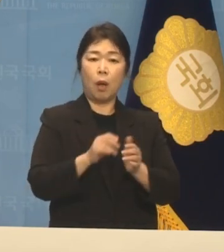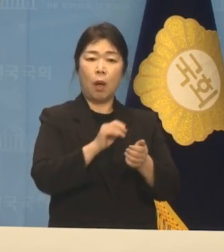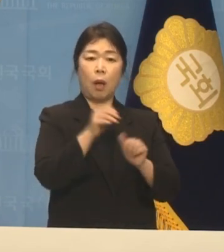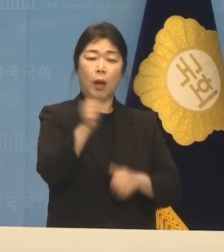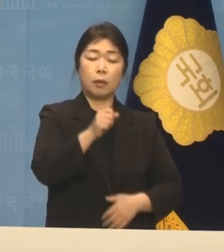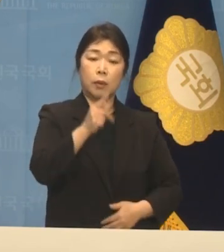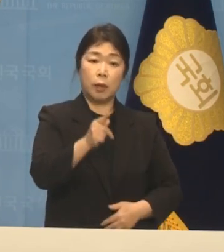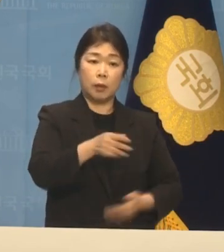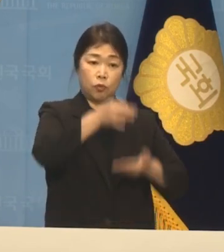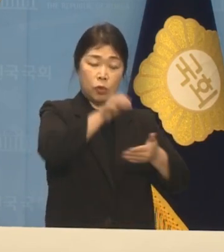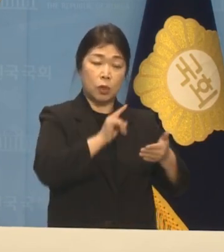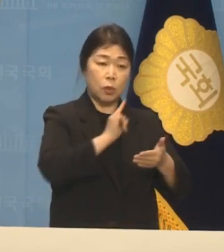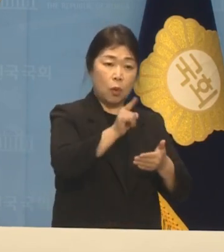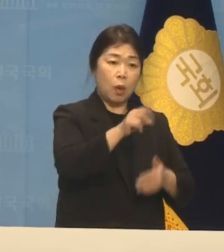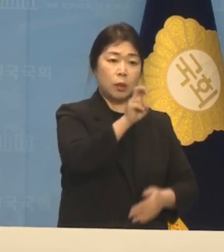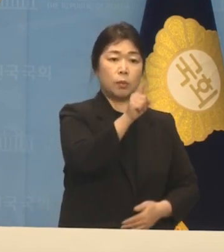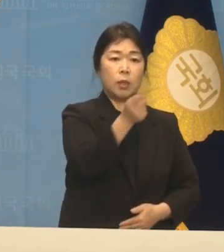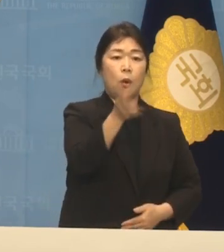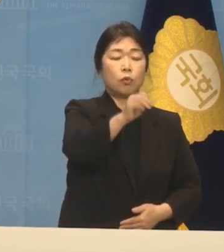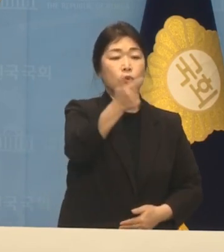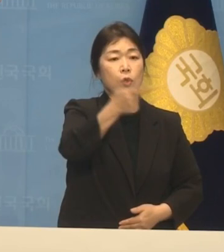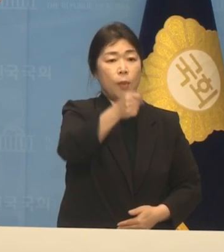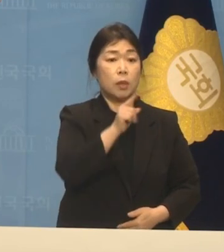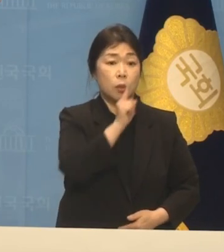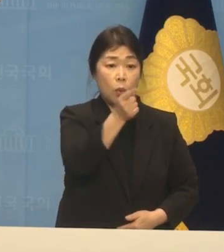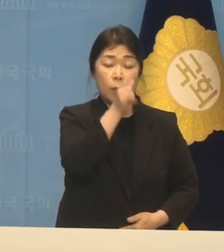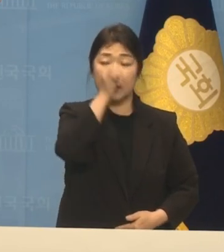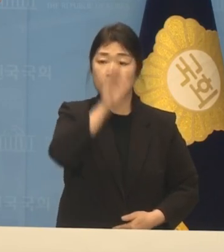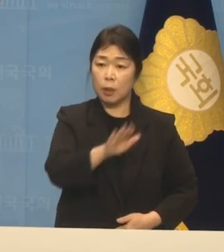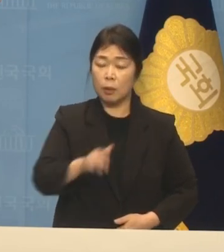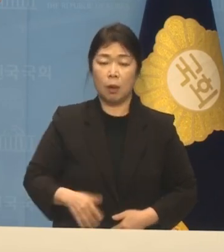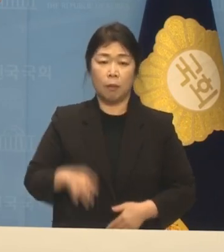신고는 21억 6천만 원가량 신고했으나